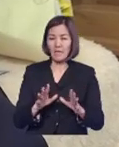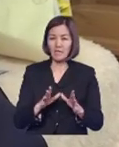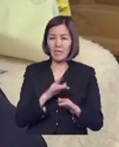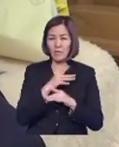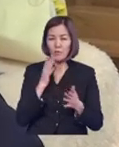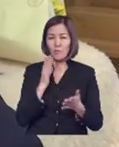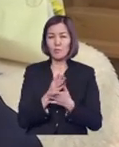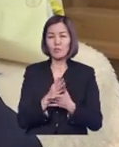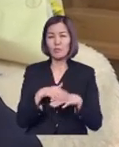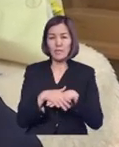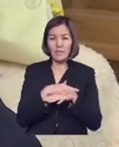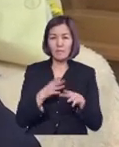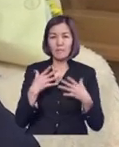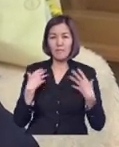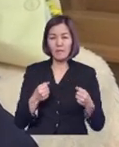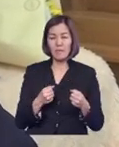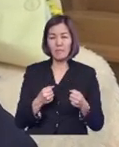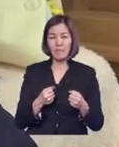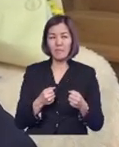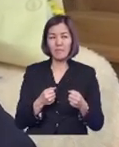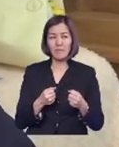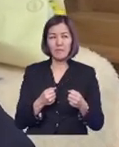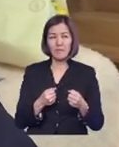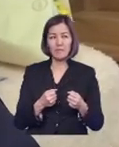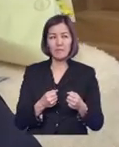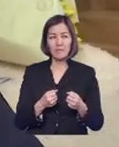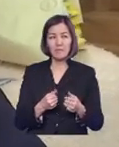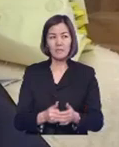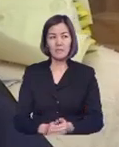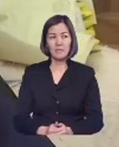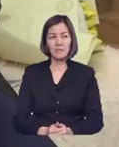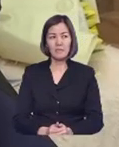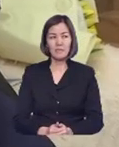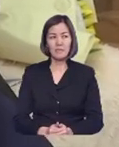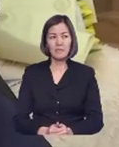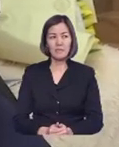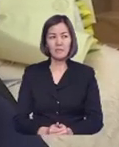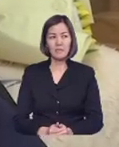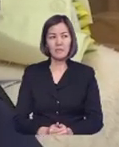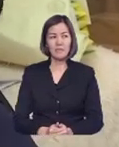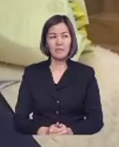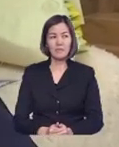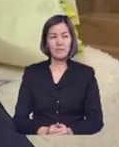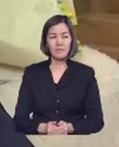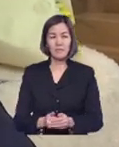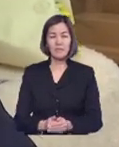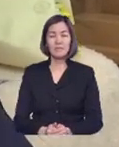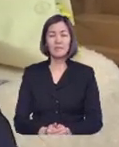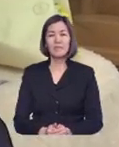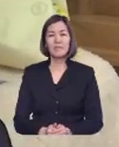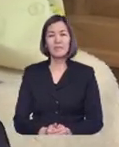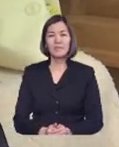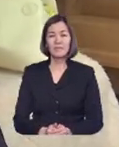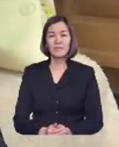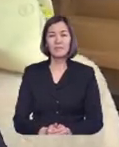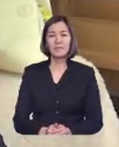аман болсын, қарағым. Кең құрбыларың алды болыңдар. Әумин. Әумин, айтқаныңыз есін